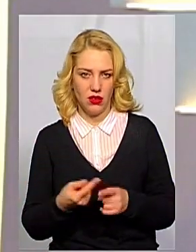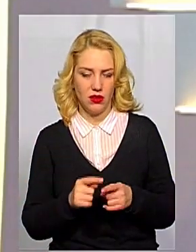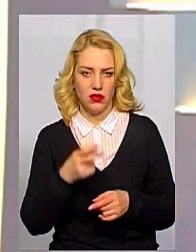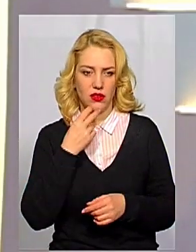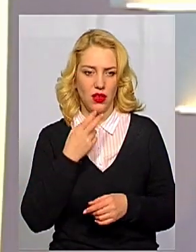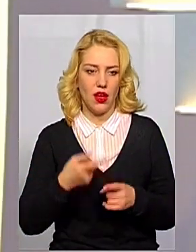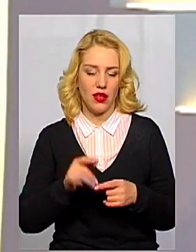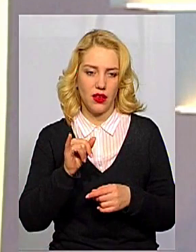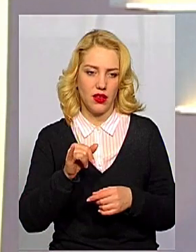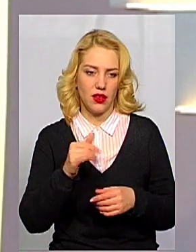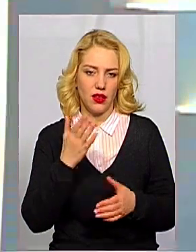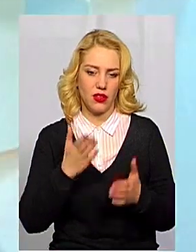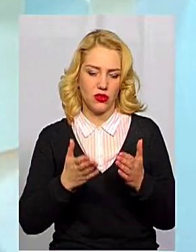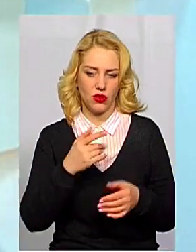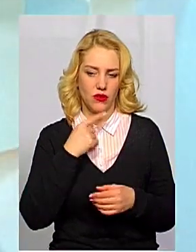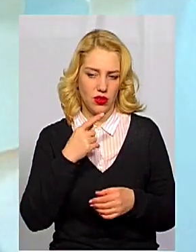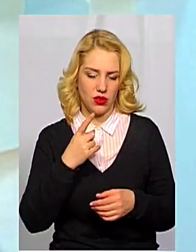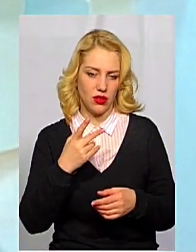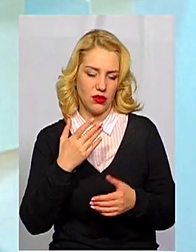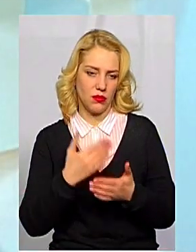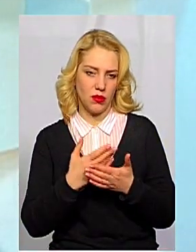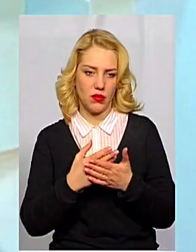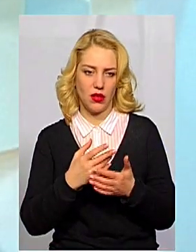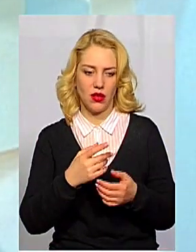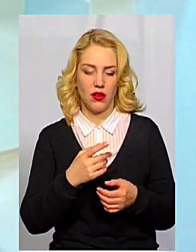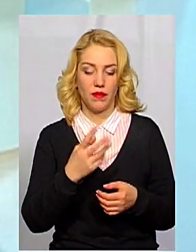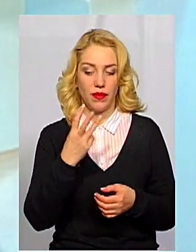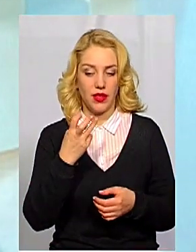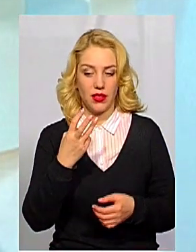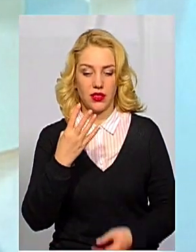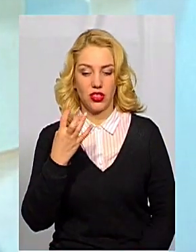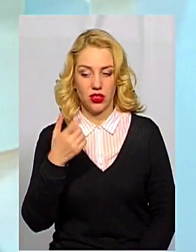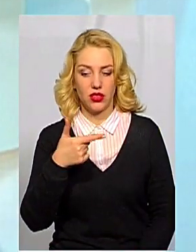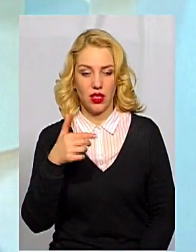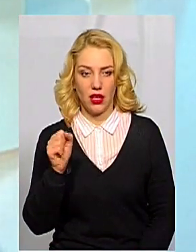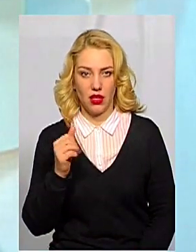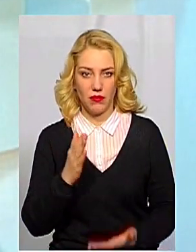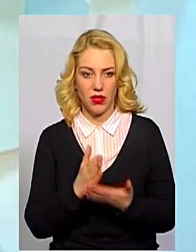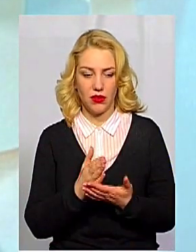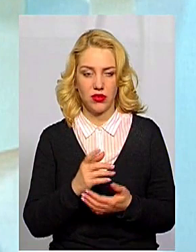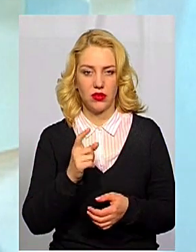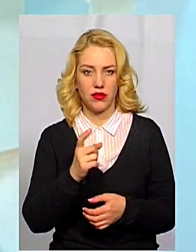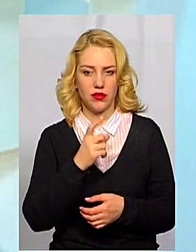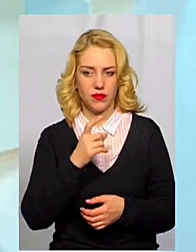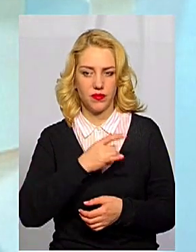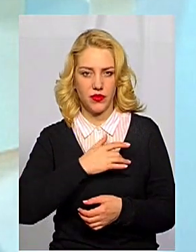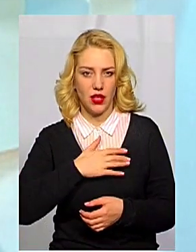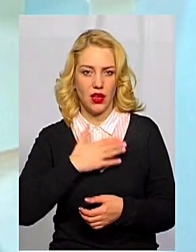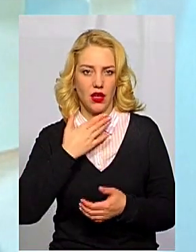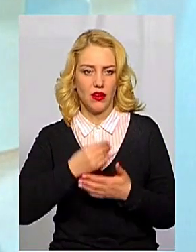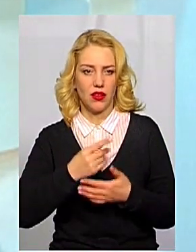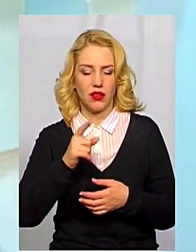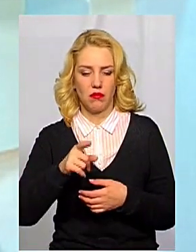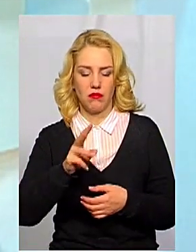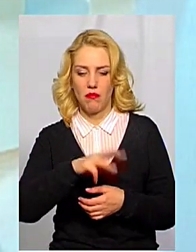з тим комунальні підприємства, які мають неспідставні площі там 300-400 гектарів, часто буває таке, що там виявляються